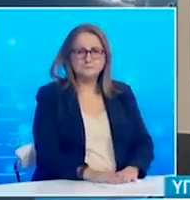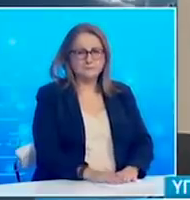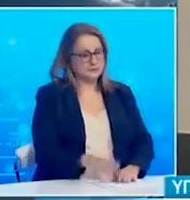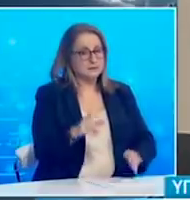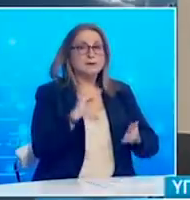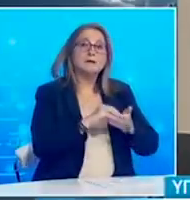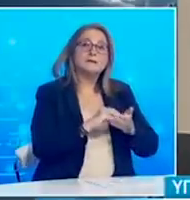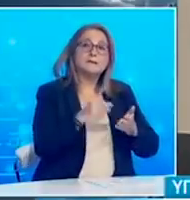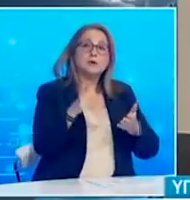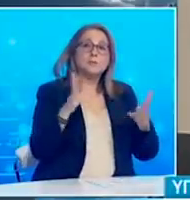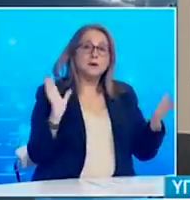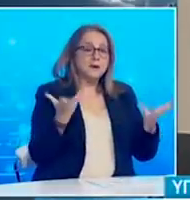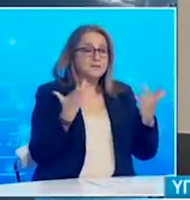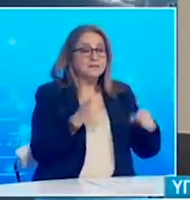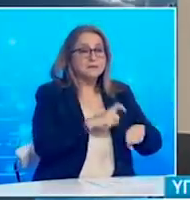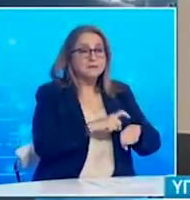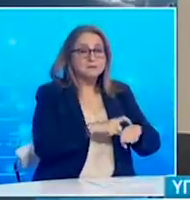μεγάλο εύρος προϊόντων